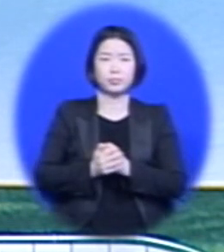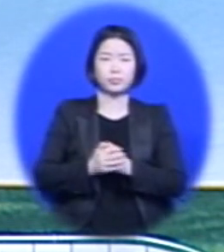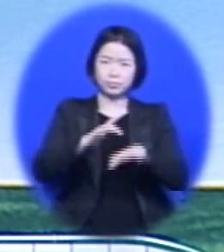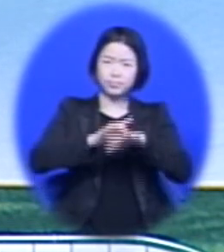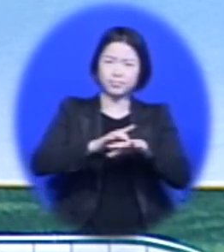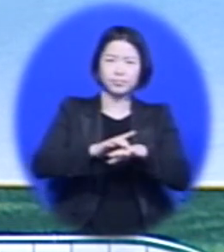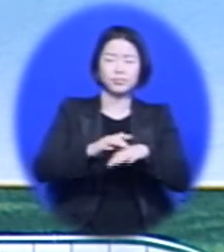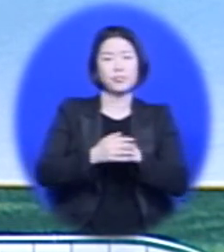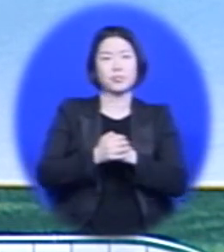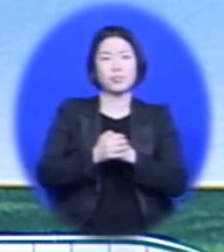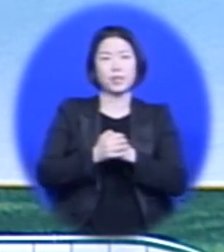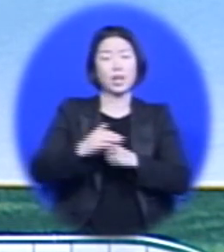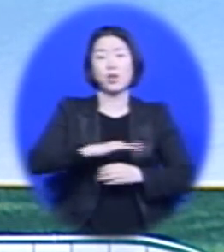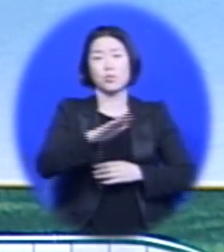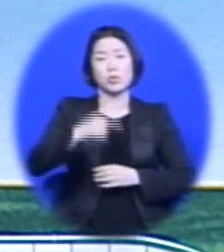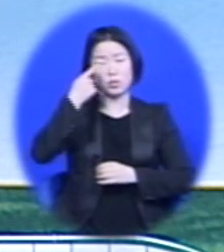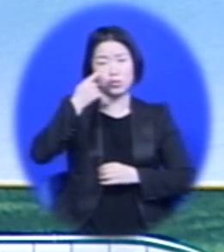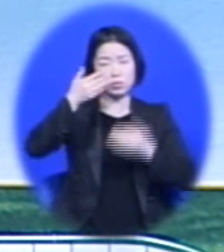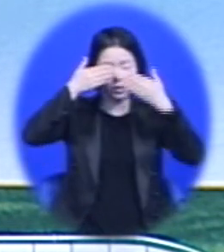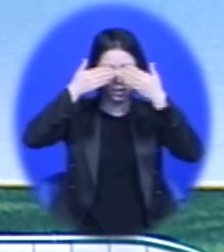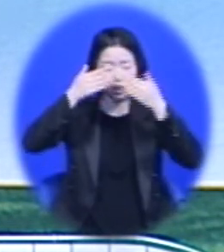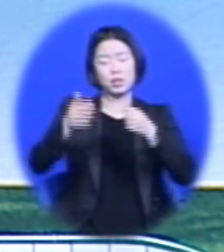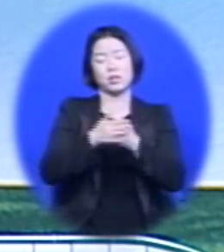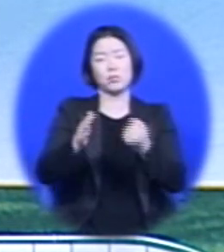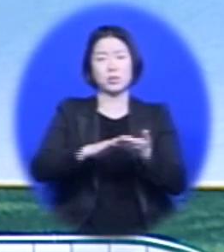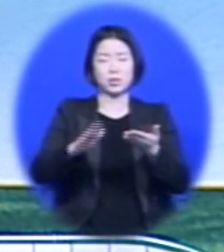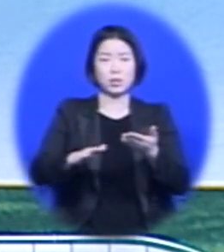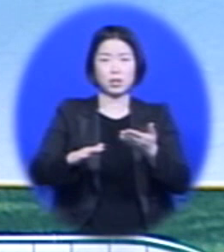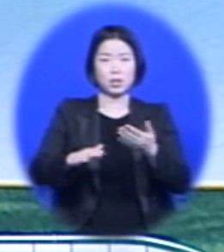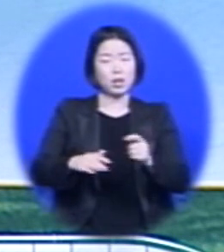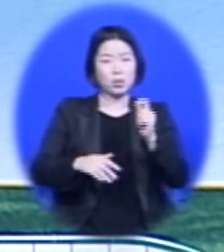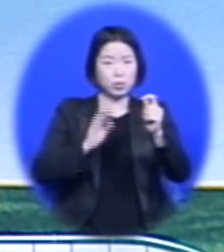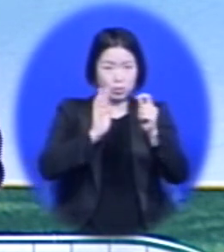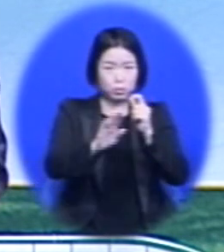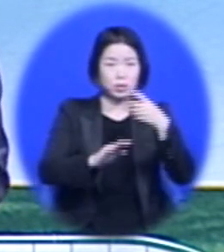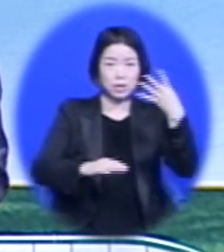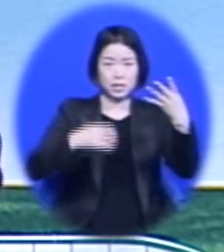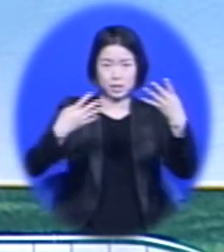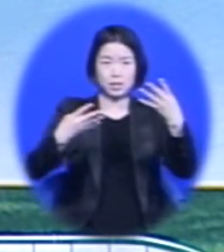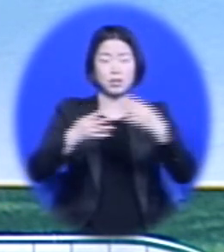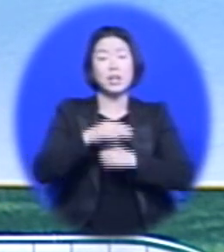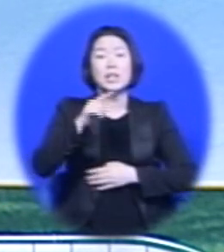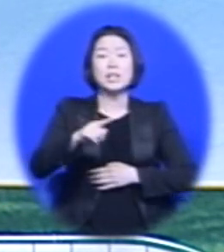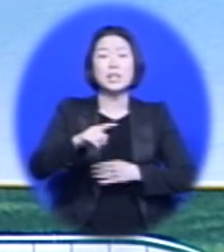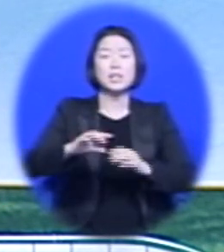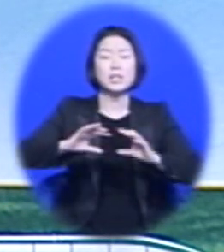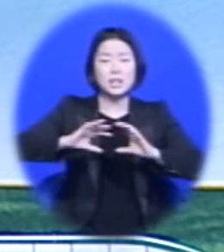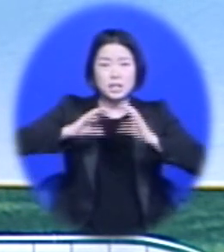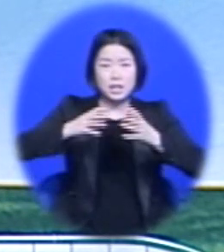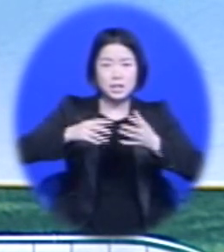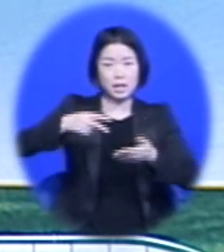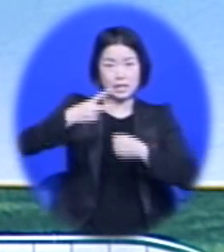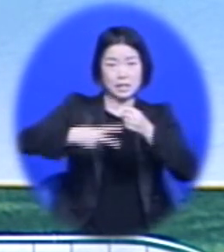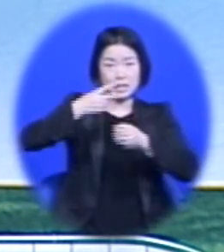마귀가 우리 눈을 가리기 때문에 그랬어요. 고린도후서 4장 4절에 보면 이 세상의 신이 믿지